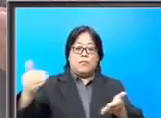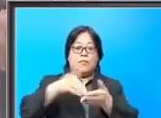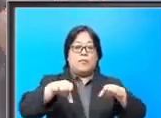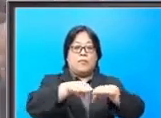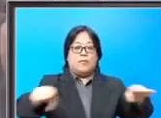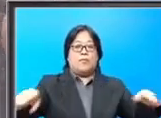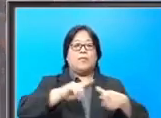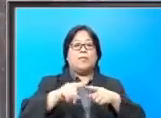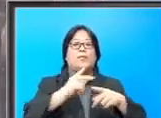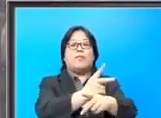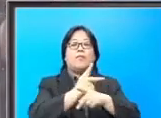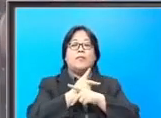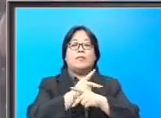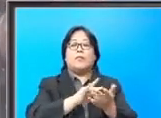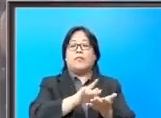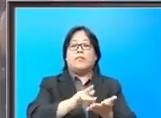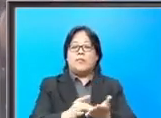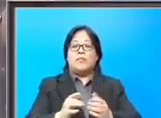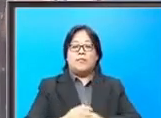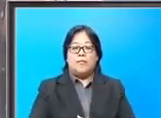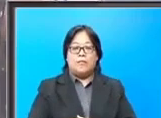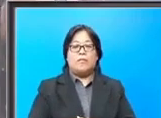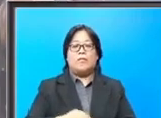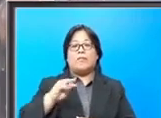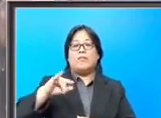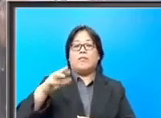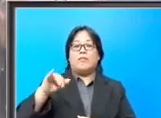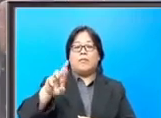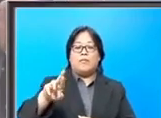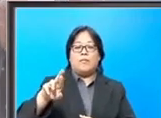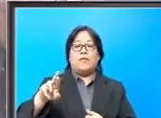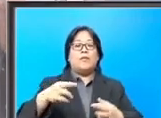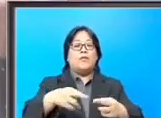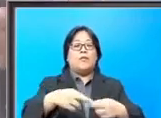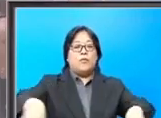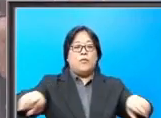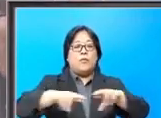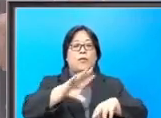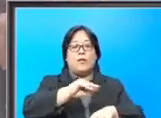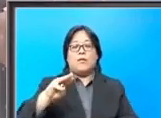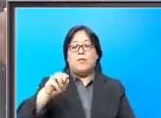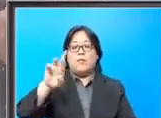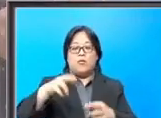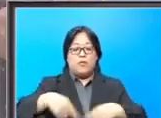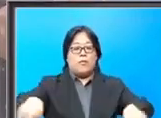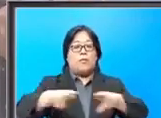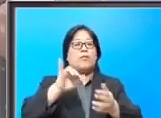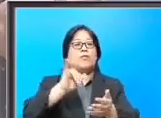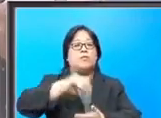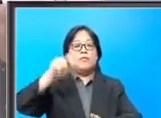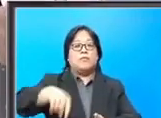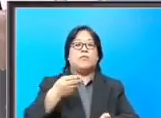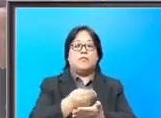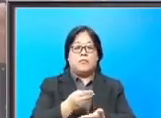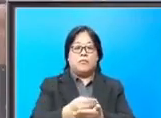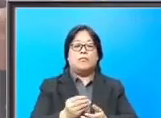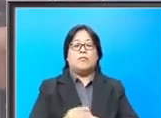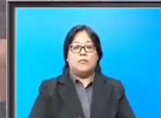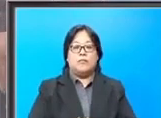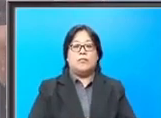atau facial treatment Mine rehabilitation dan minor Herbie dan meja realition iPhone pun tukang